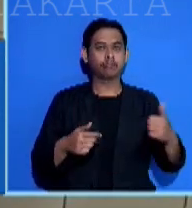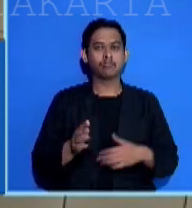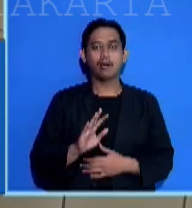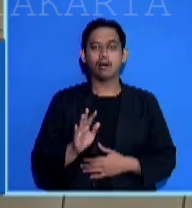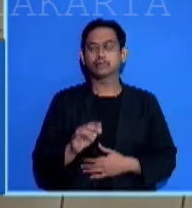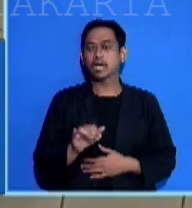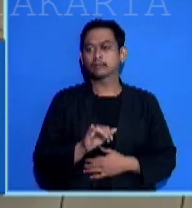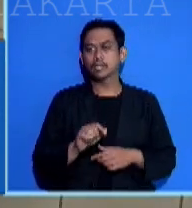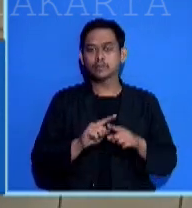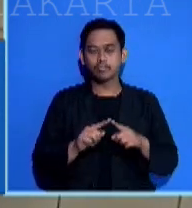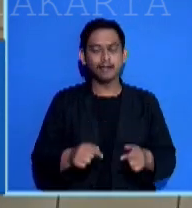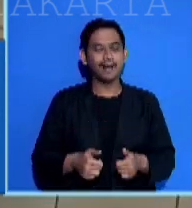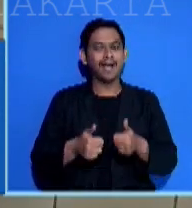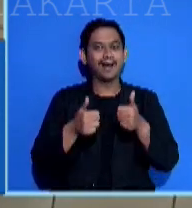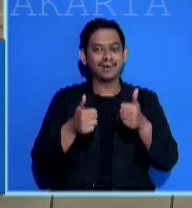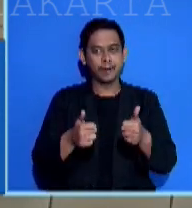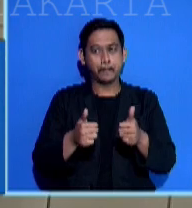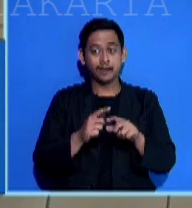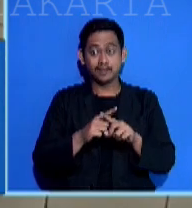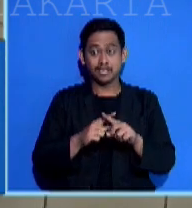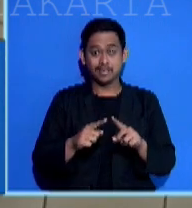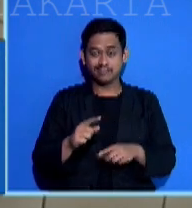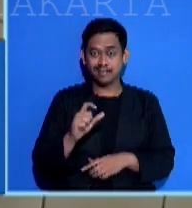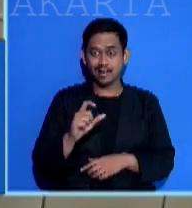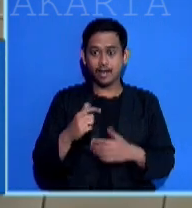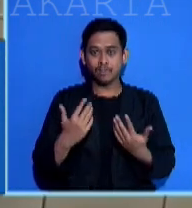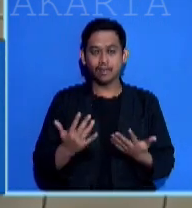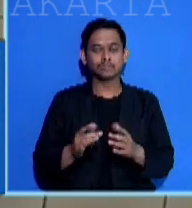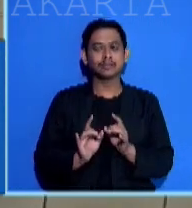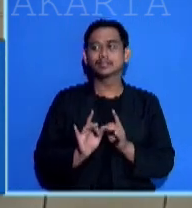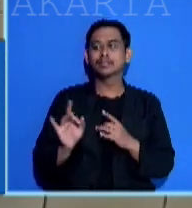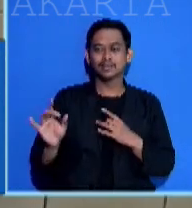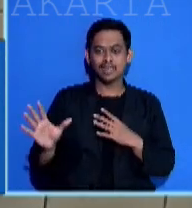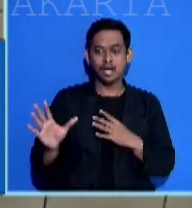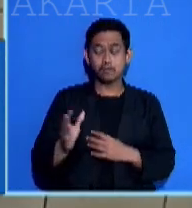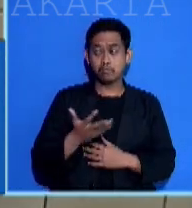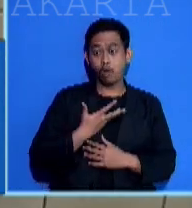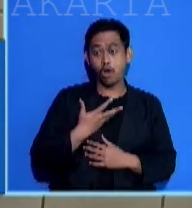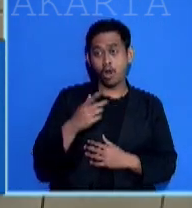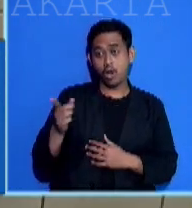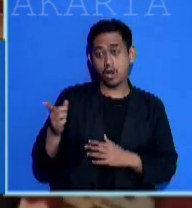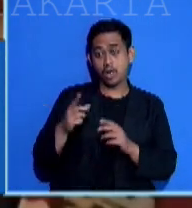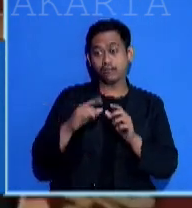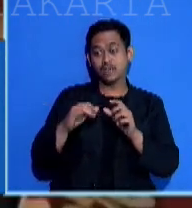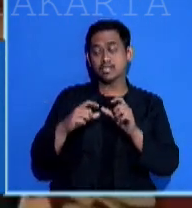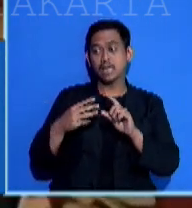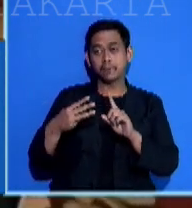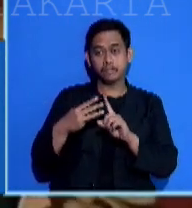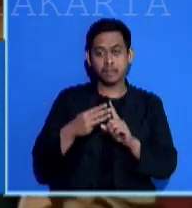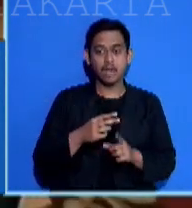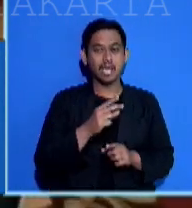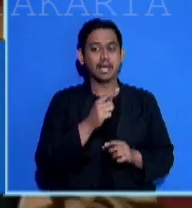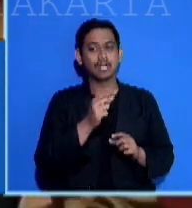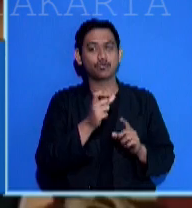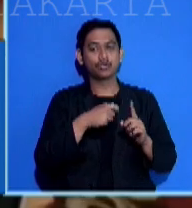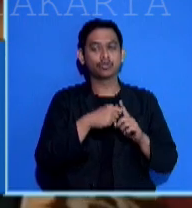Cuma ada metode yang diyakini, ada yang dengan hisab, ada yang dengan rukyat.